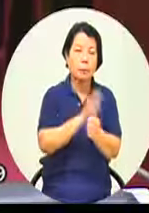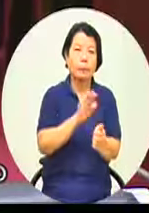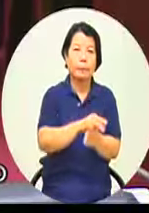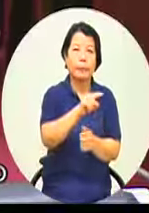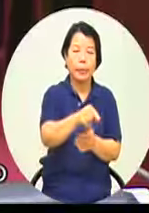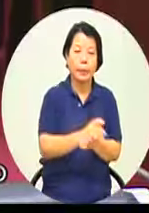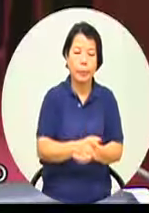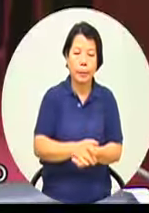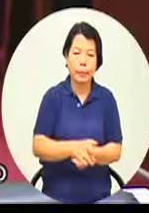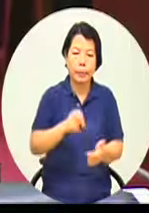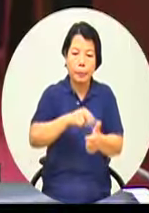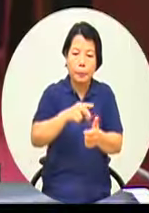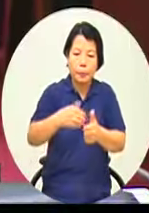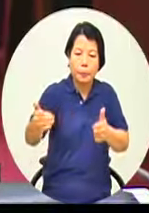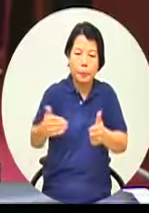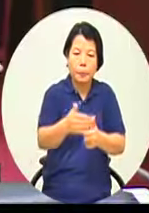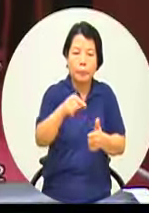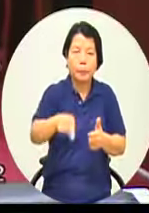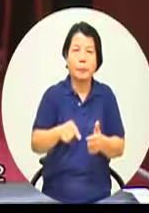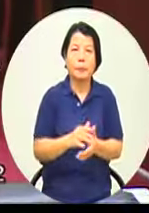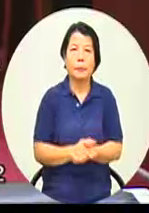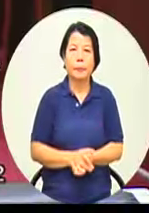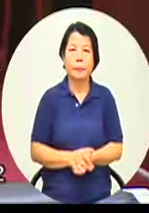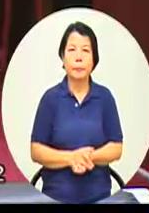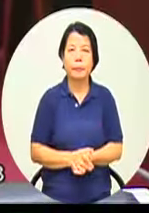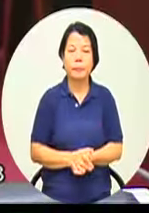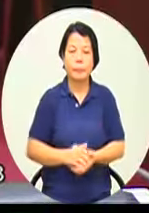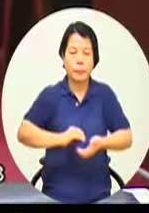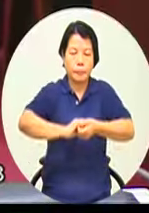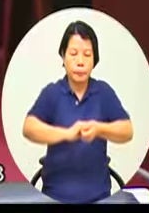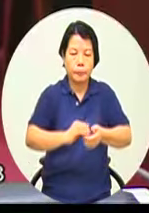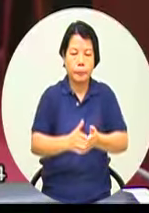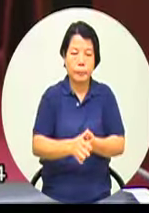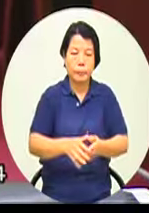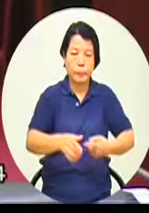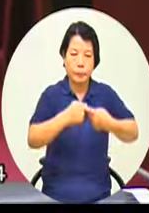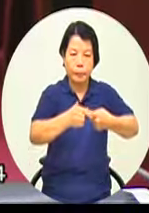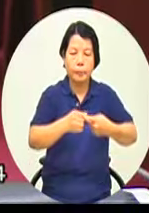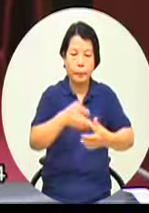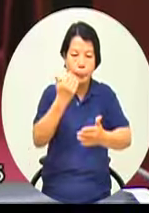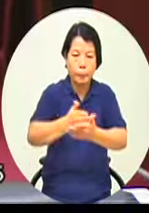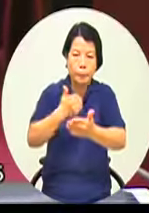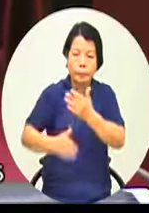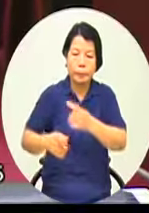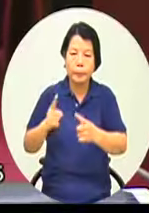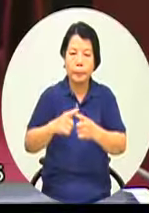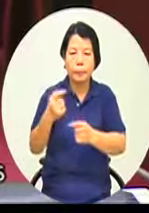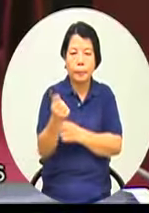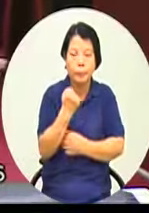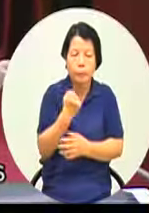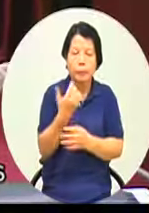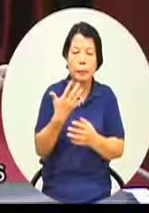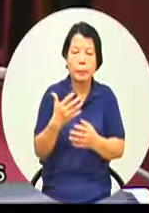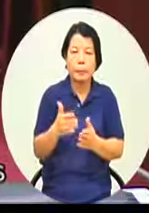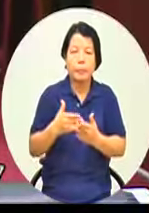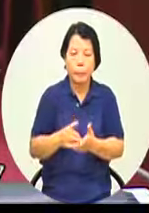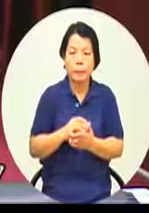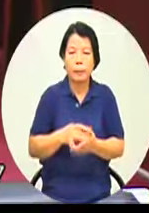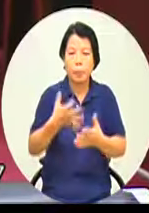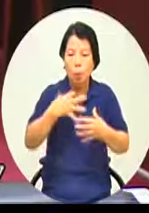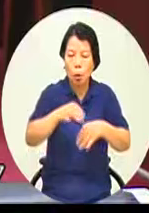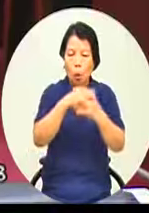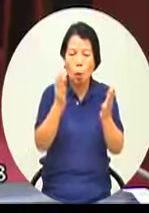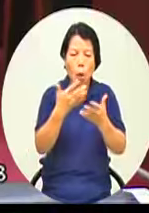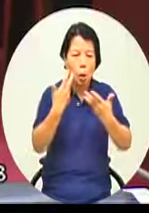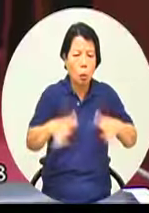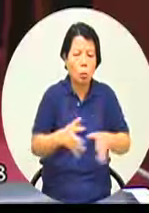助我们的养殖业者，第一个减少我们的人力的一个耗损，因为就是少年人他不愿意